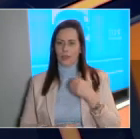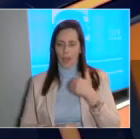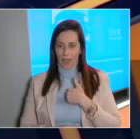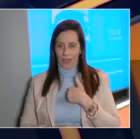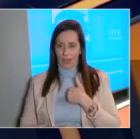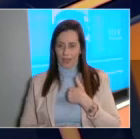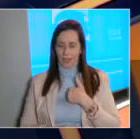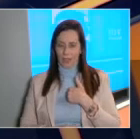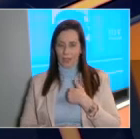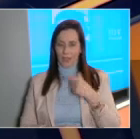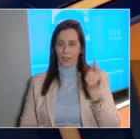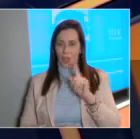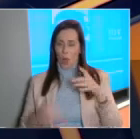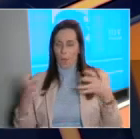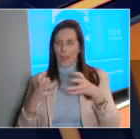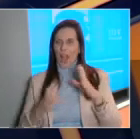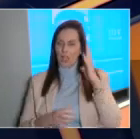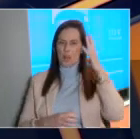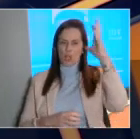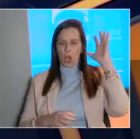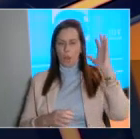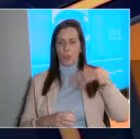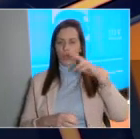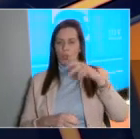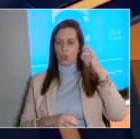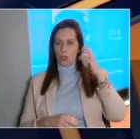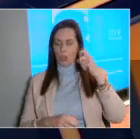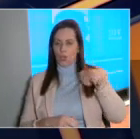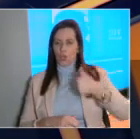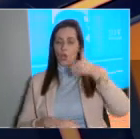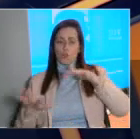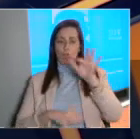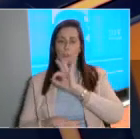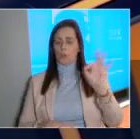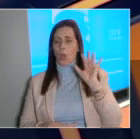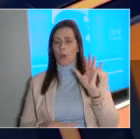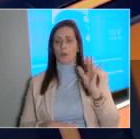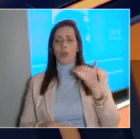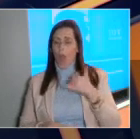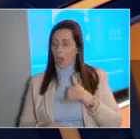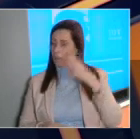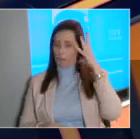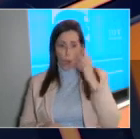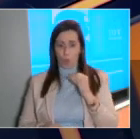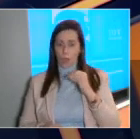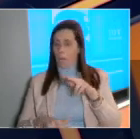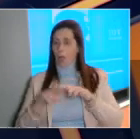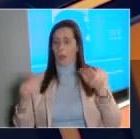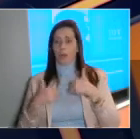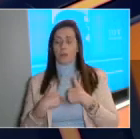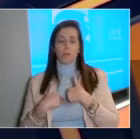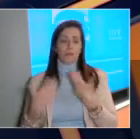אני לא בקט משיחית. לי יש ראש ממשלה מצוין. אני מרוצה